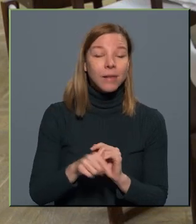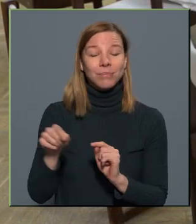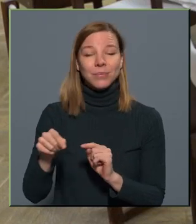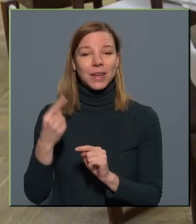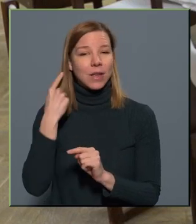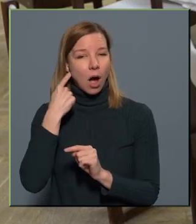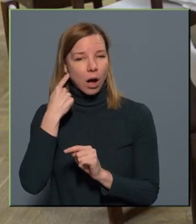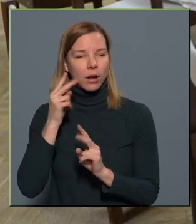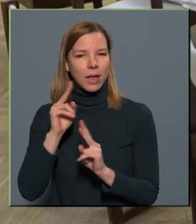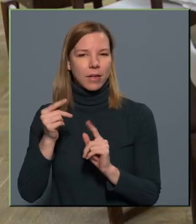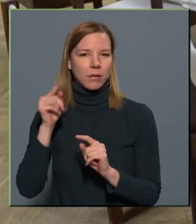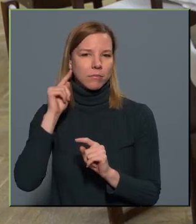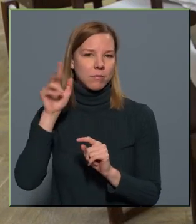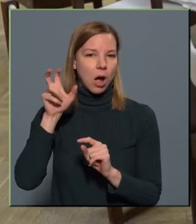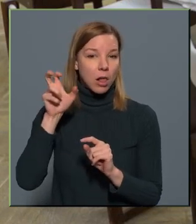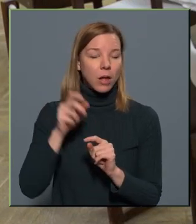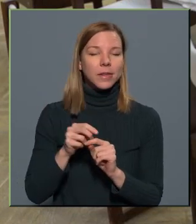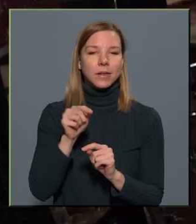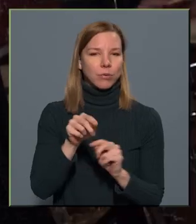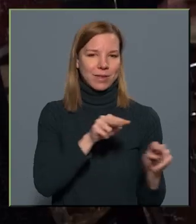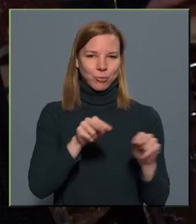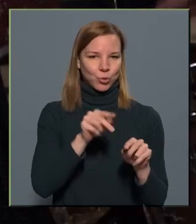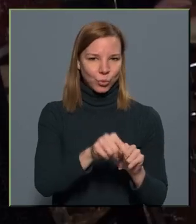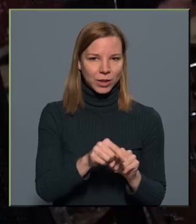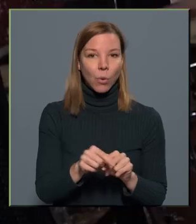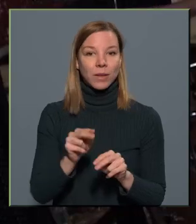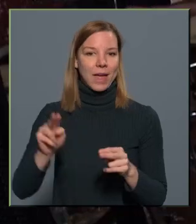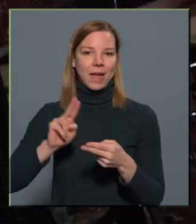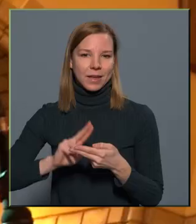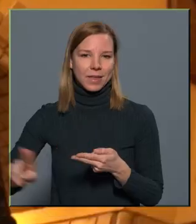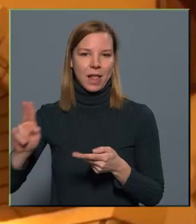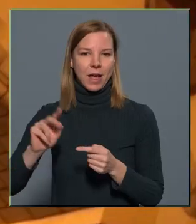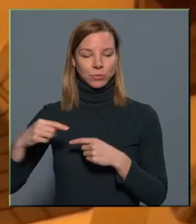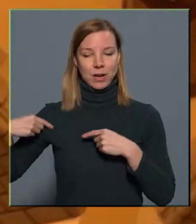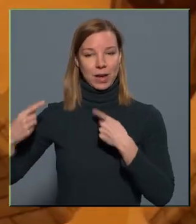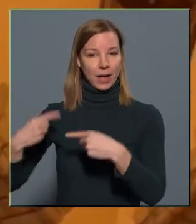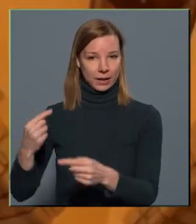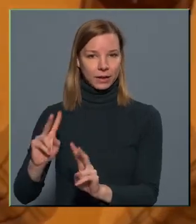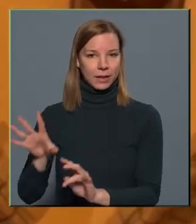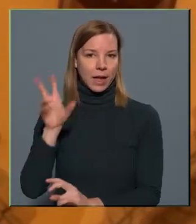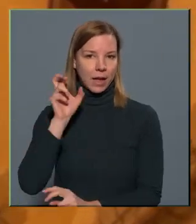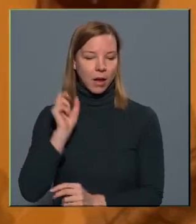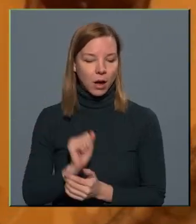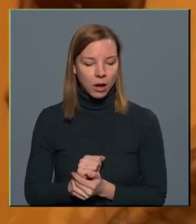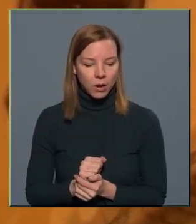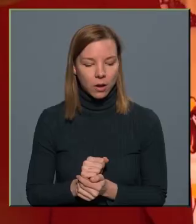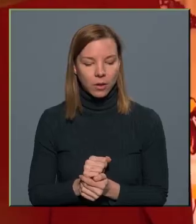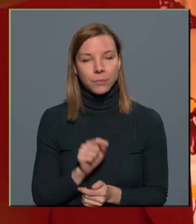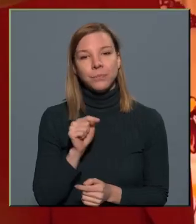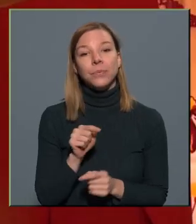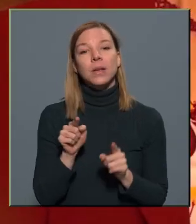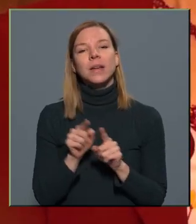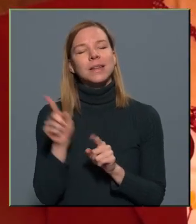stúdiófelvétel, viszont hiteles, mert az eredetit hallhatja a néző. Ugye itt egy ilyen